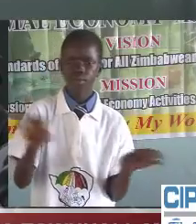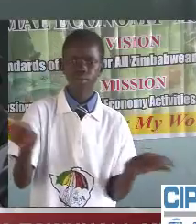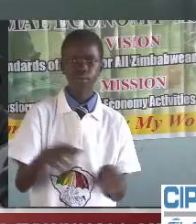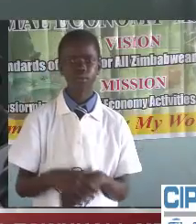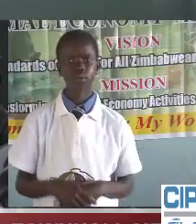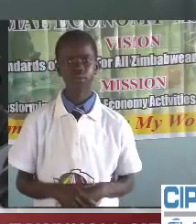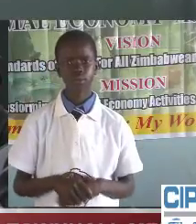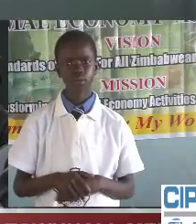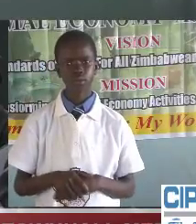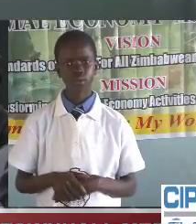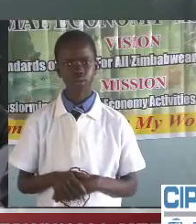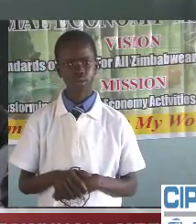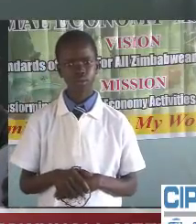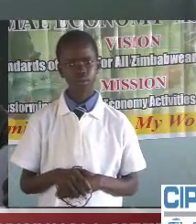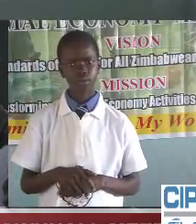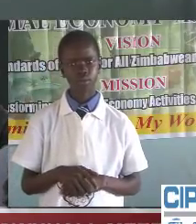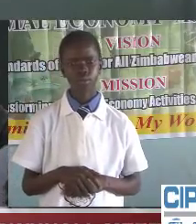maformal.